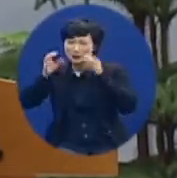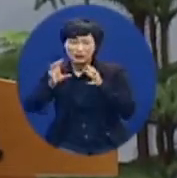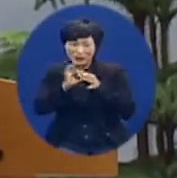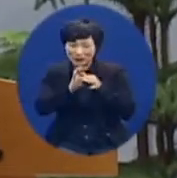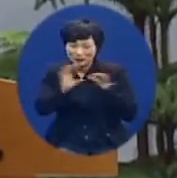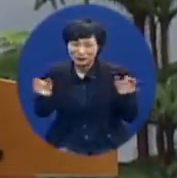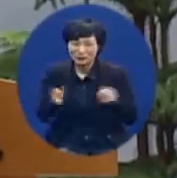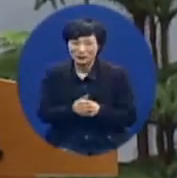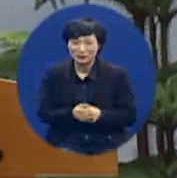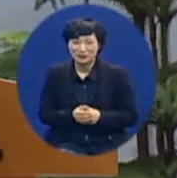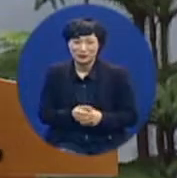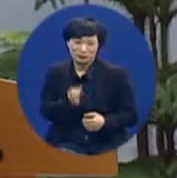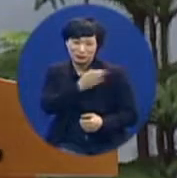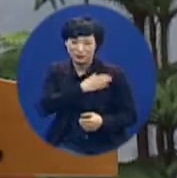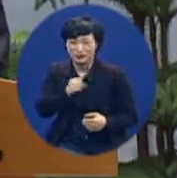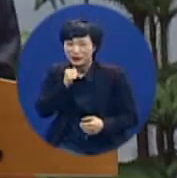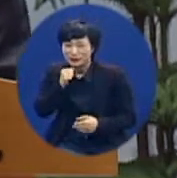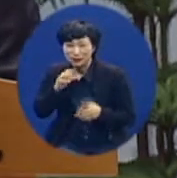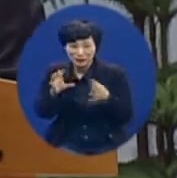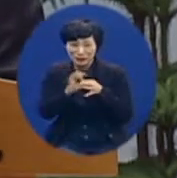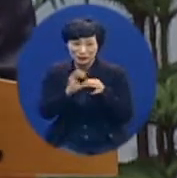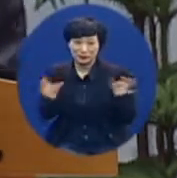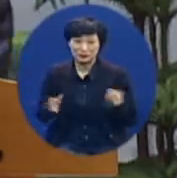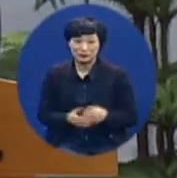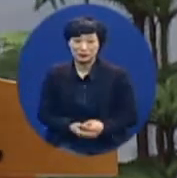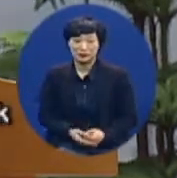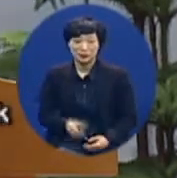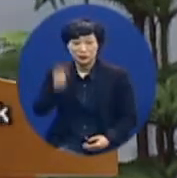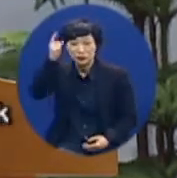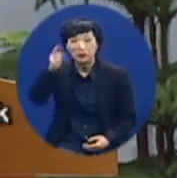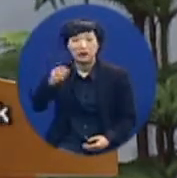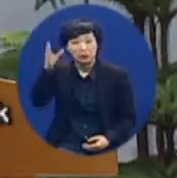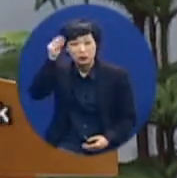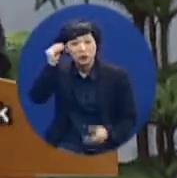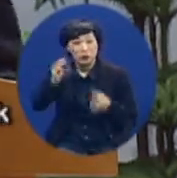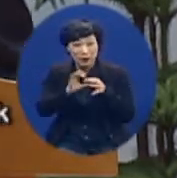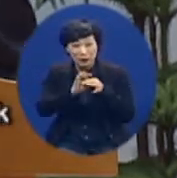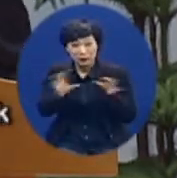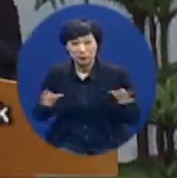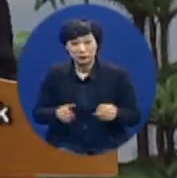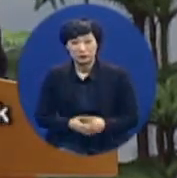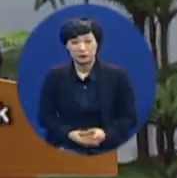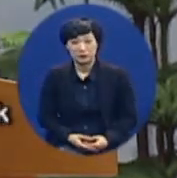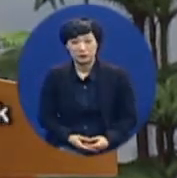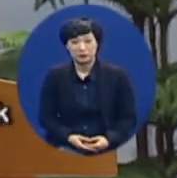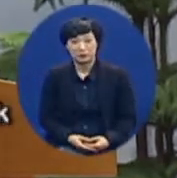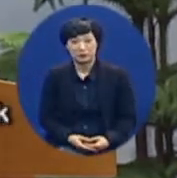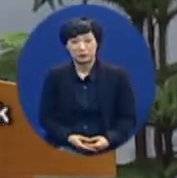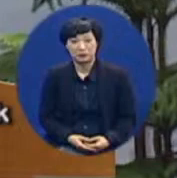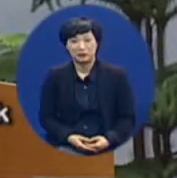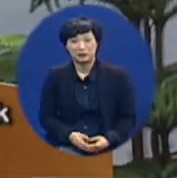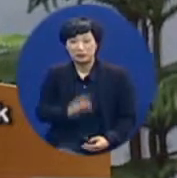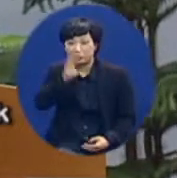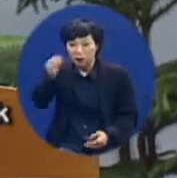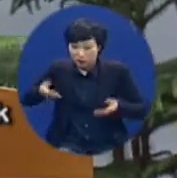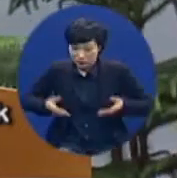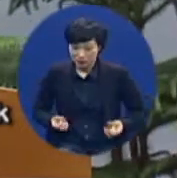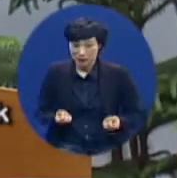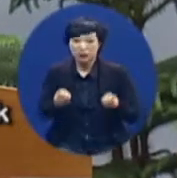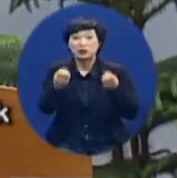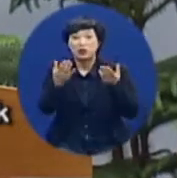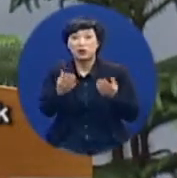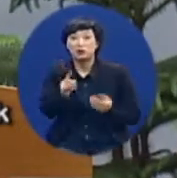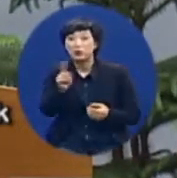막론하고 빈부 귀천을 막론하고 무식을 막론하고 아주 성탄절이